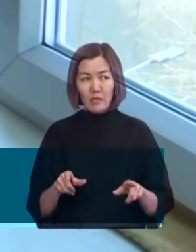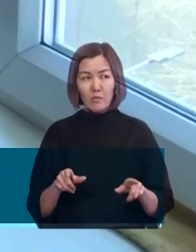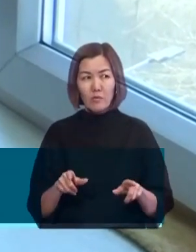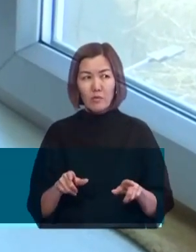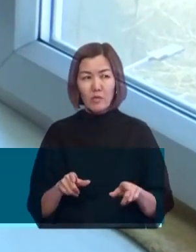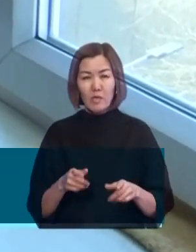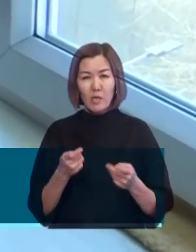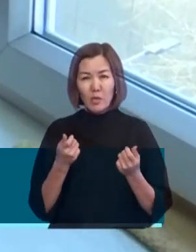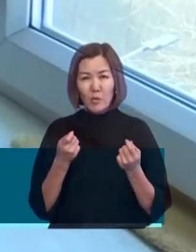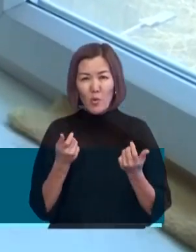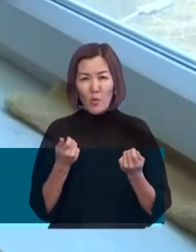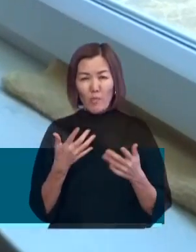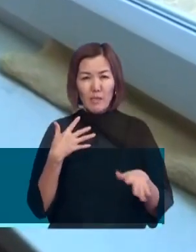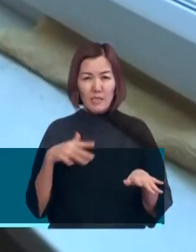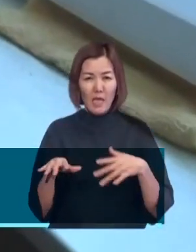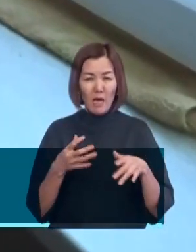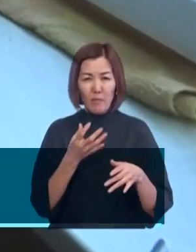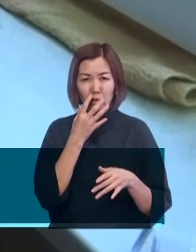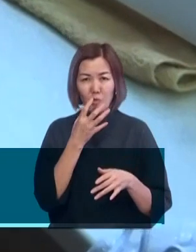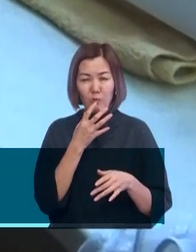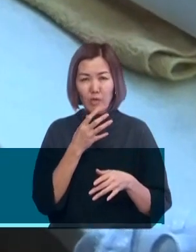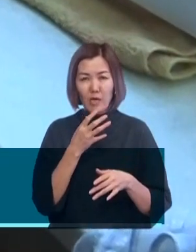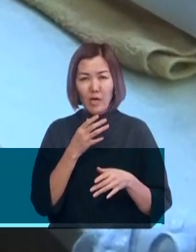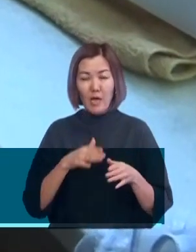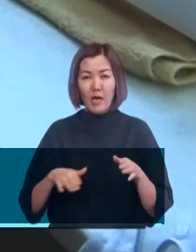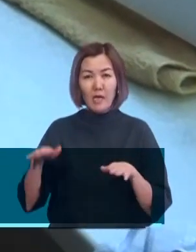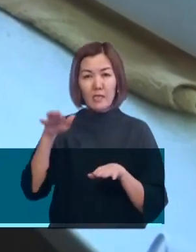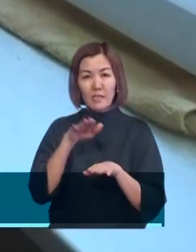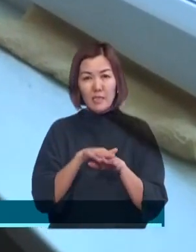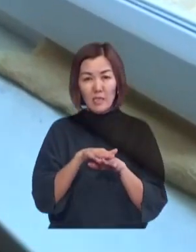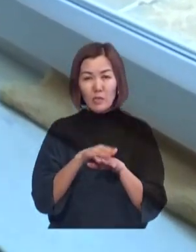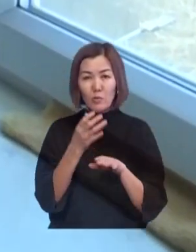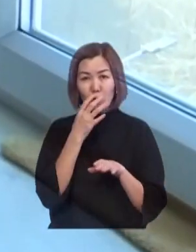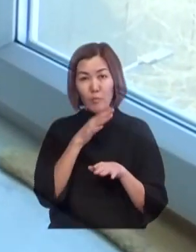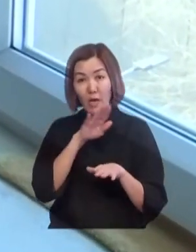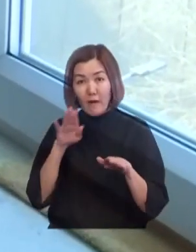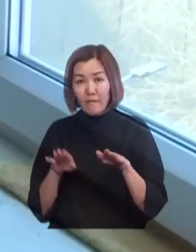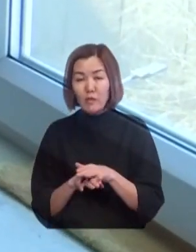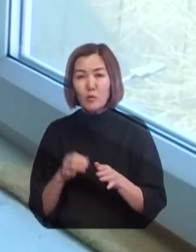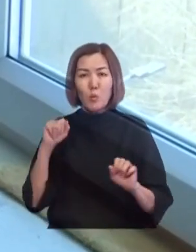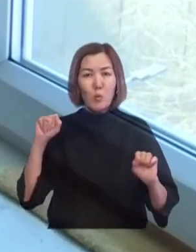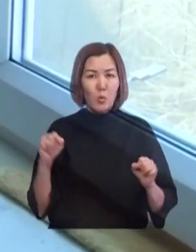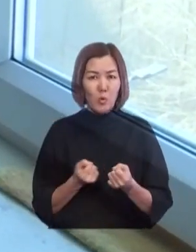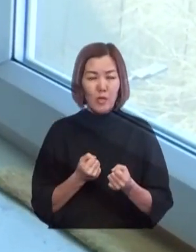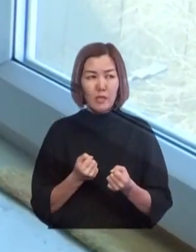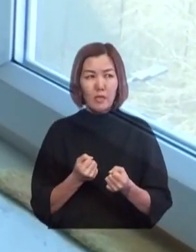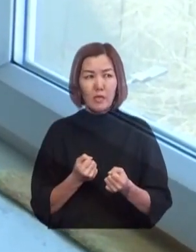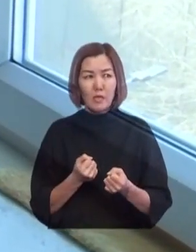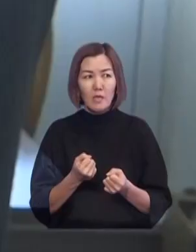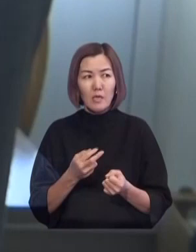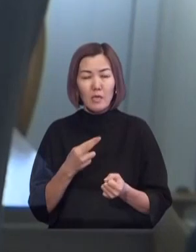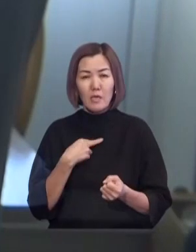они более-менее теплые, то снизу они прохладные. И пока мы брали интервью, у меня замерзли